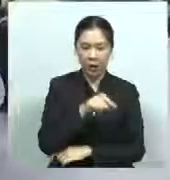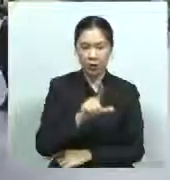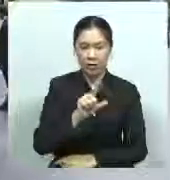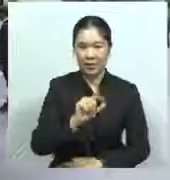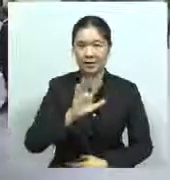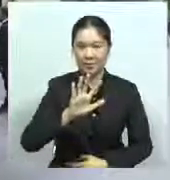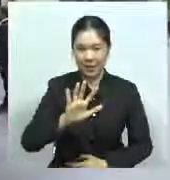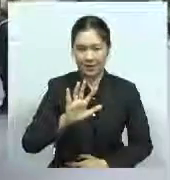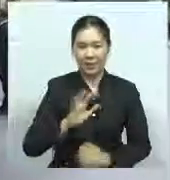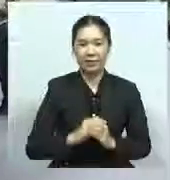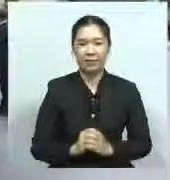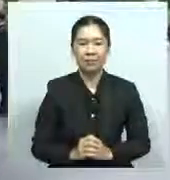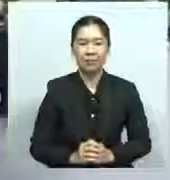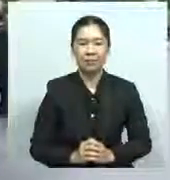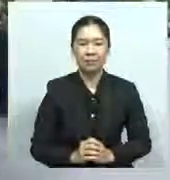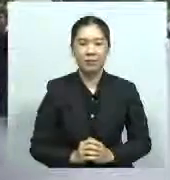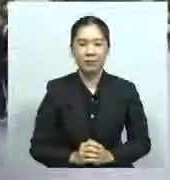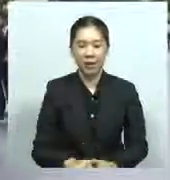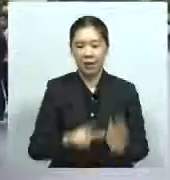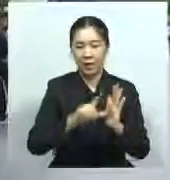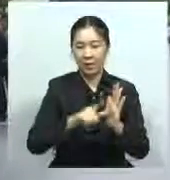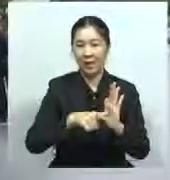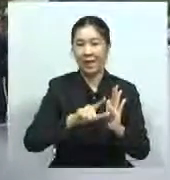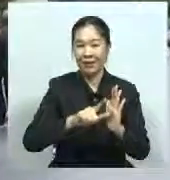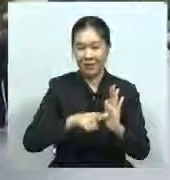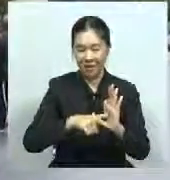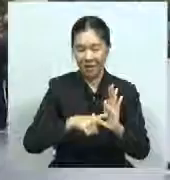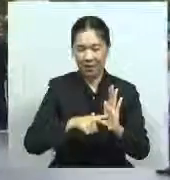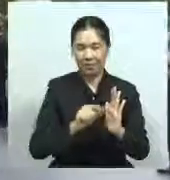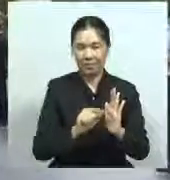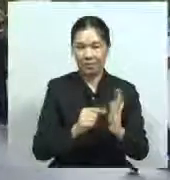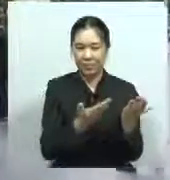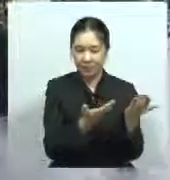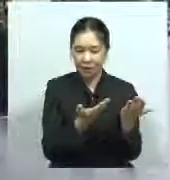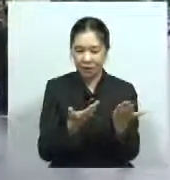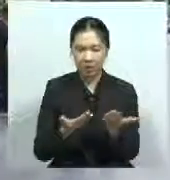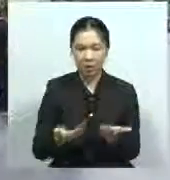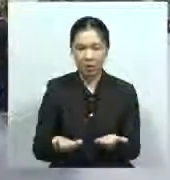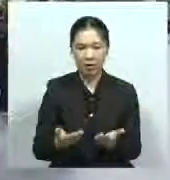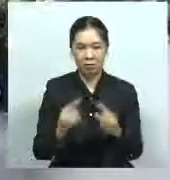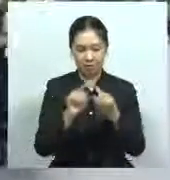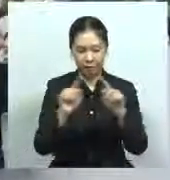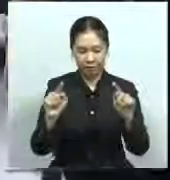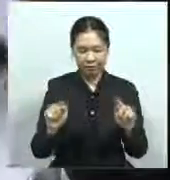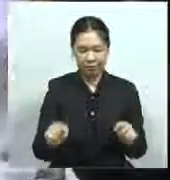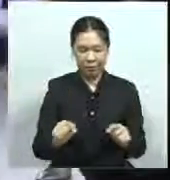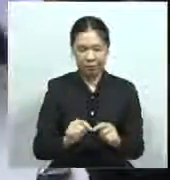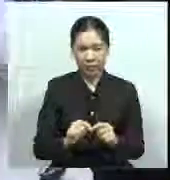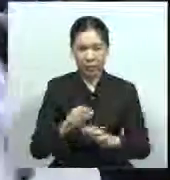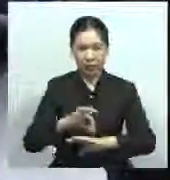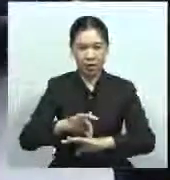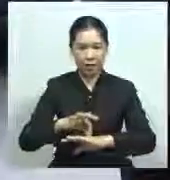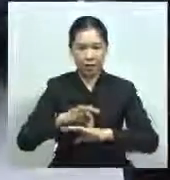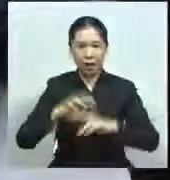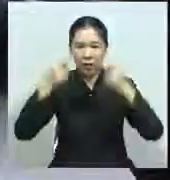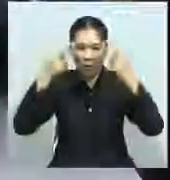นะคะก็จะเริ่มจากเลขาธิการสภาผู้แทนราษฎรเชิญพระบรมราชโองการโปรดเกล้าโปรดกระหม่อมแต่งตั้งนายกรั